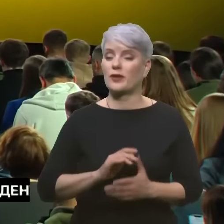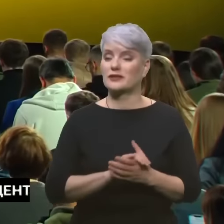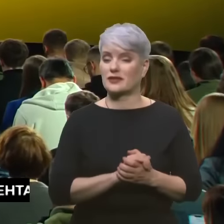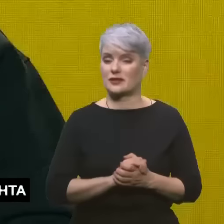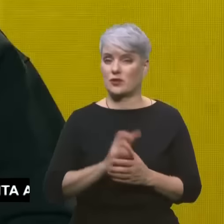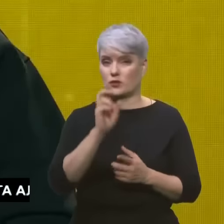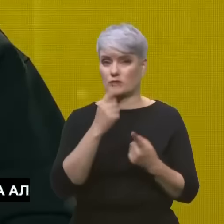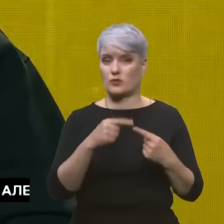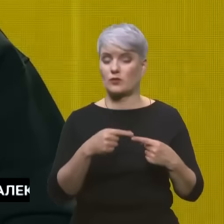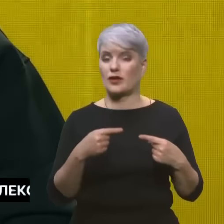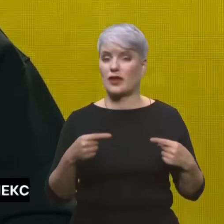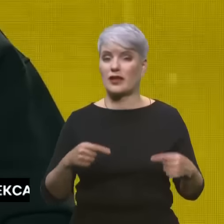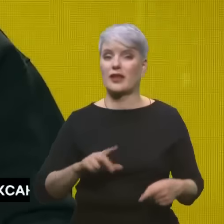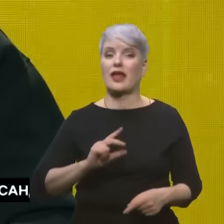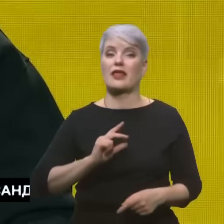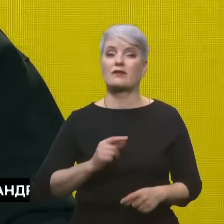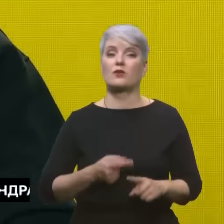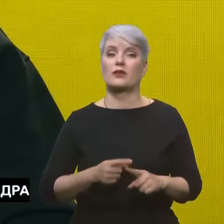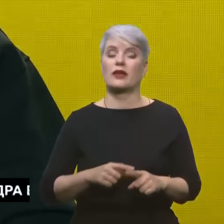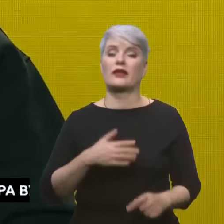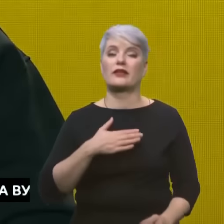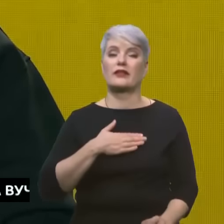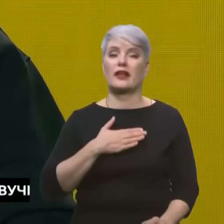Європи, які нас